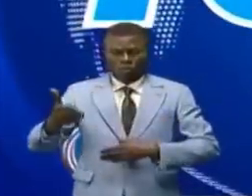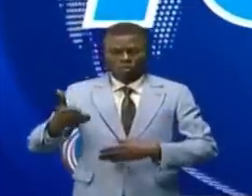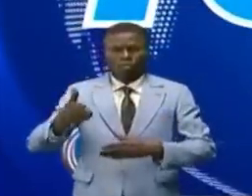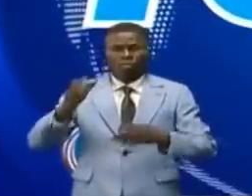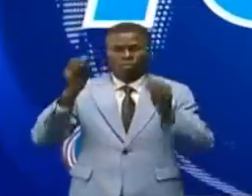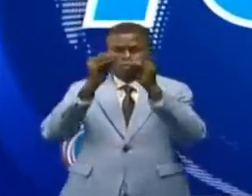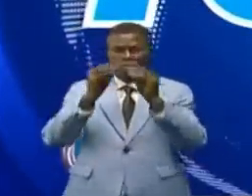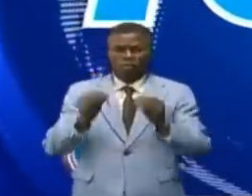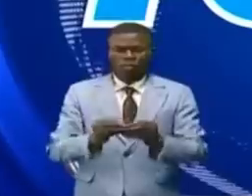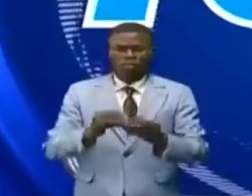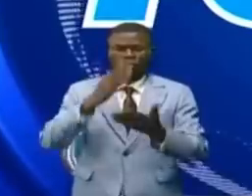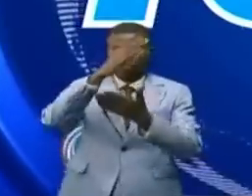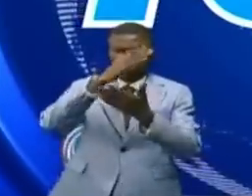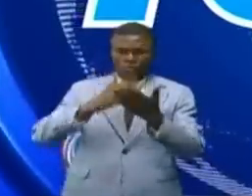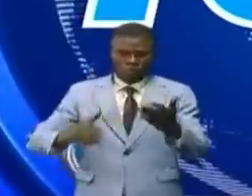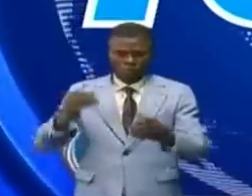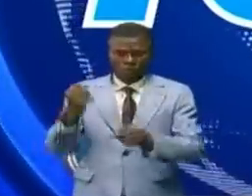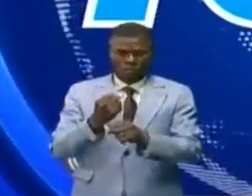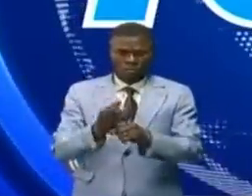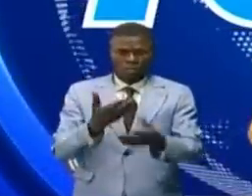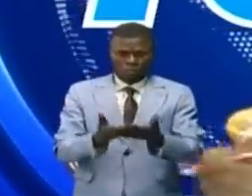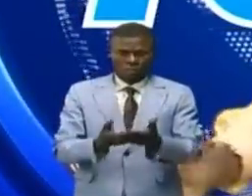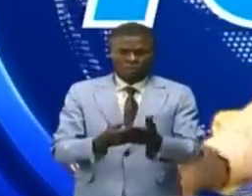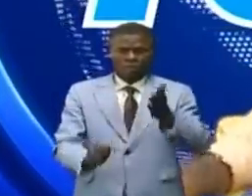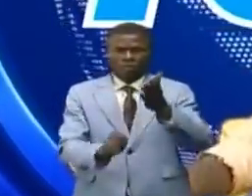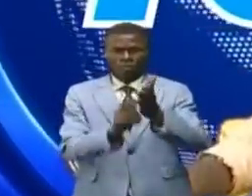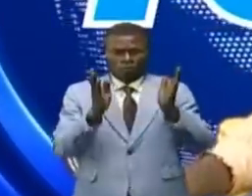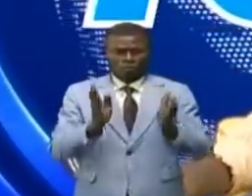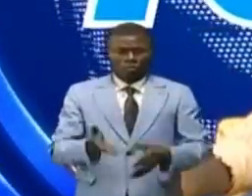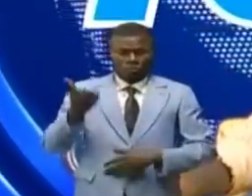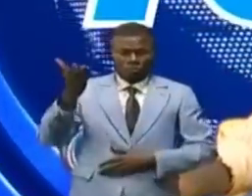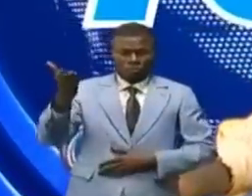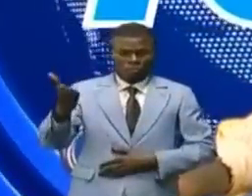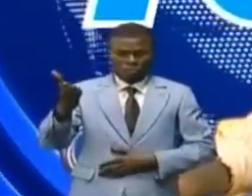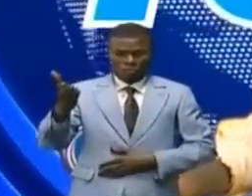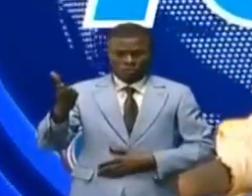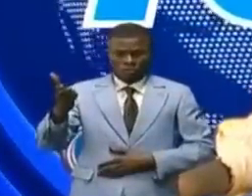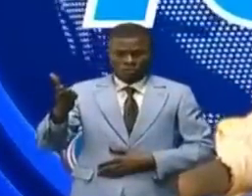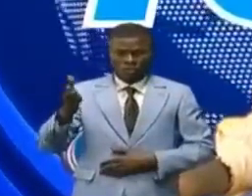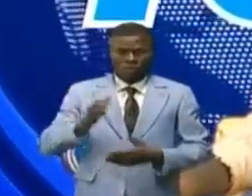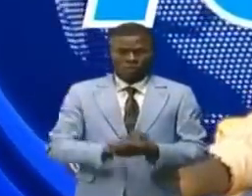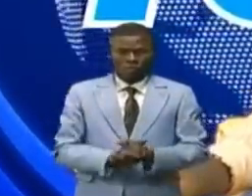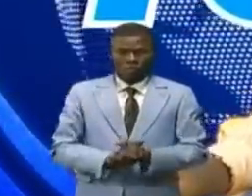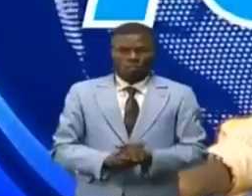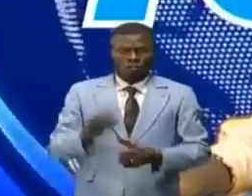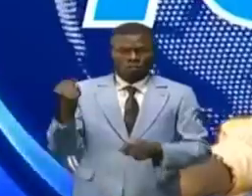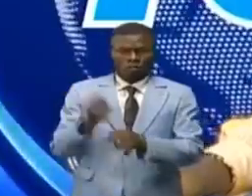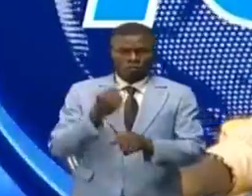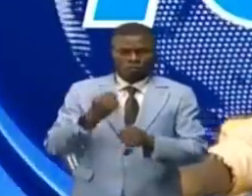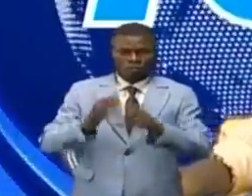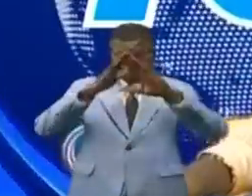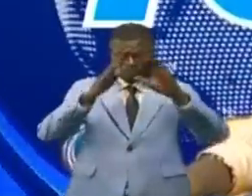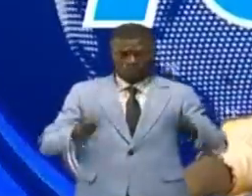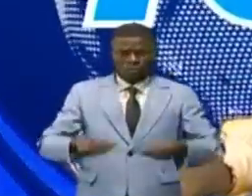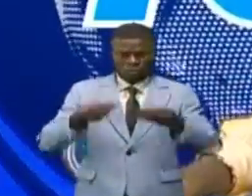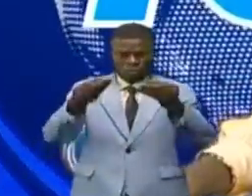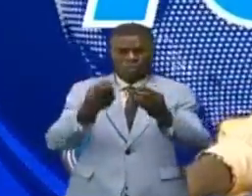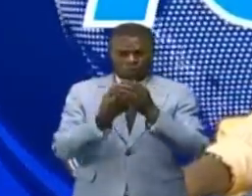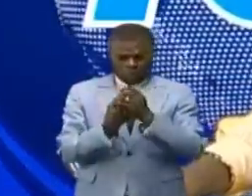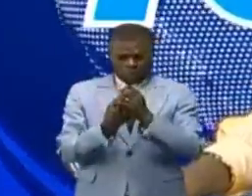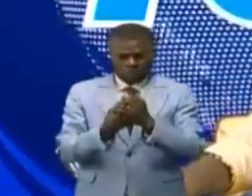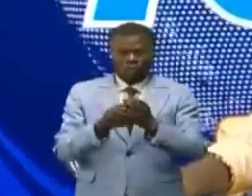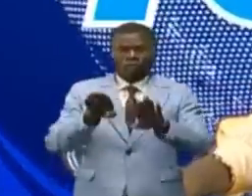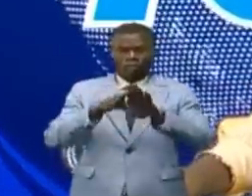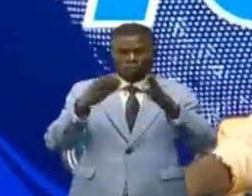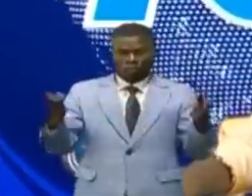plus de la moitié et de sa réalisation selon les techniciens sur place ce jeu d'oeuvre va être livré et donc quelques mois